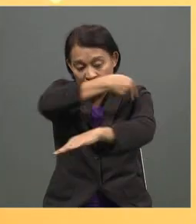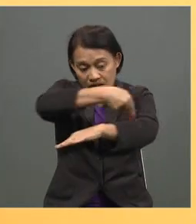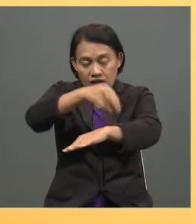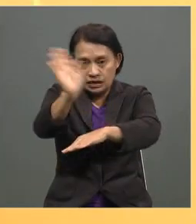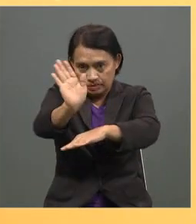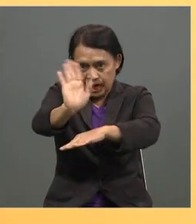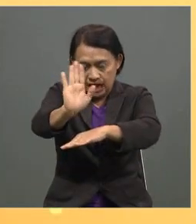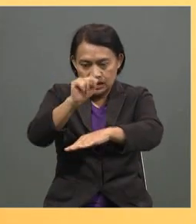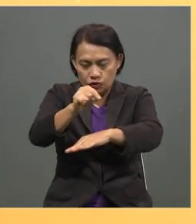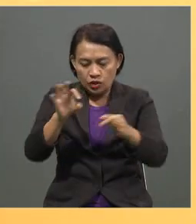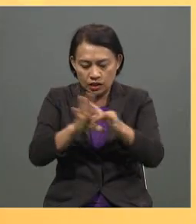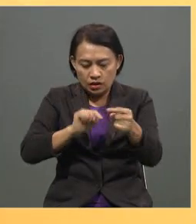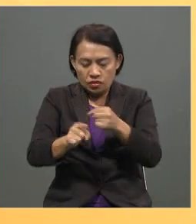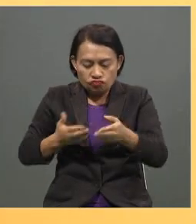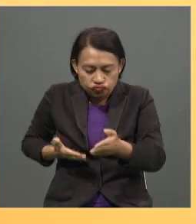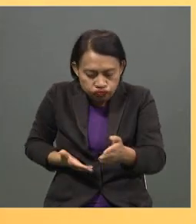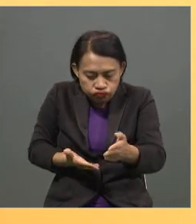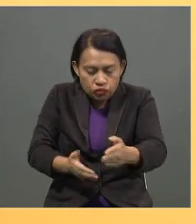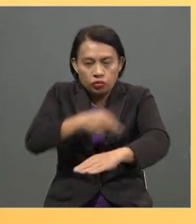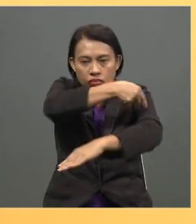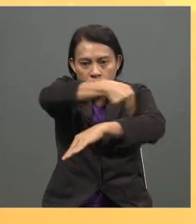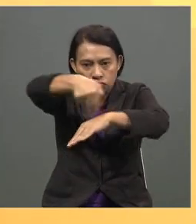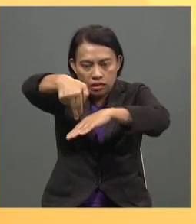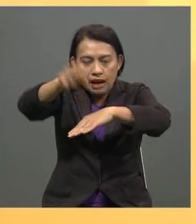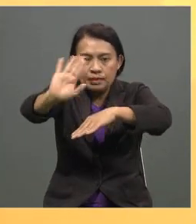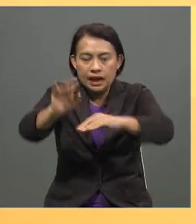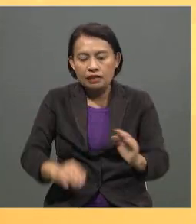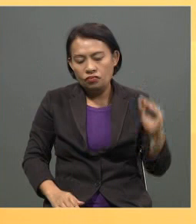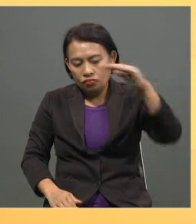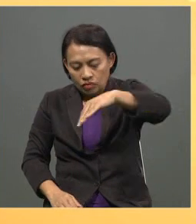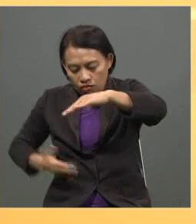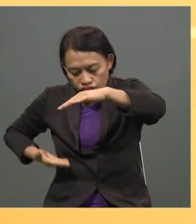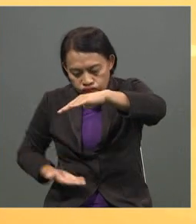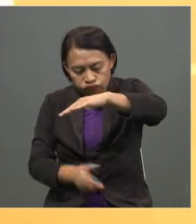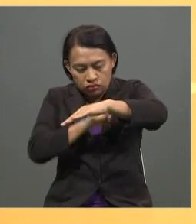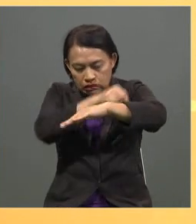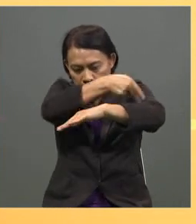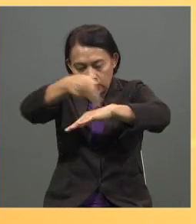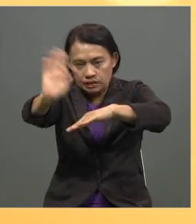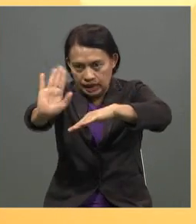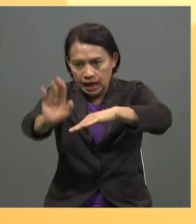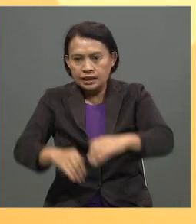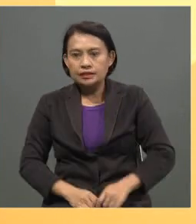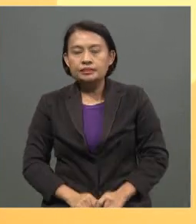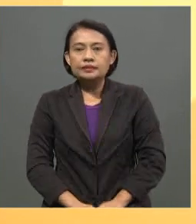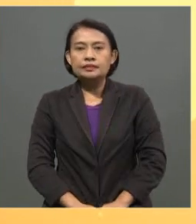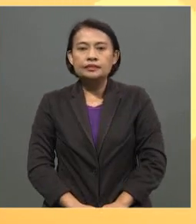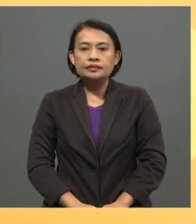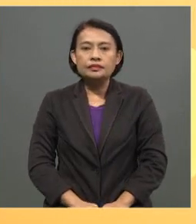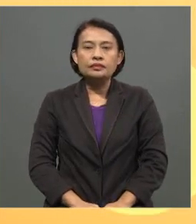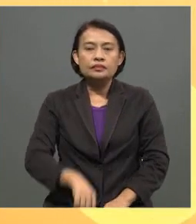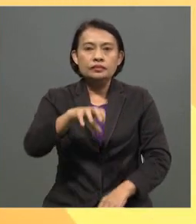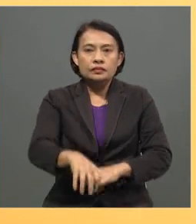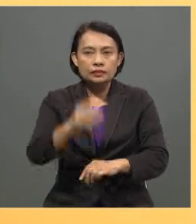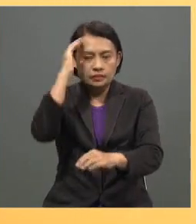เดินผ่านในช่วงที่มีขบวนพยุหยาตราเอ่อเสด็จพระราชดำเนินผ่านในบริเวณนั้นเท่านั้นครับนอกจากนี้นะครับทางสำนักงาน